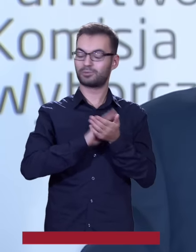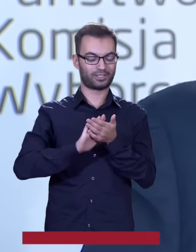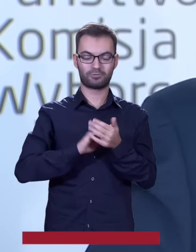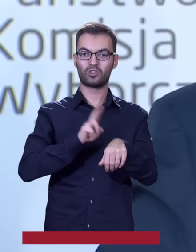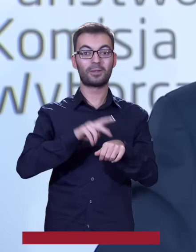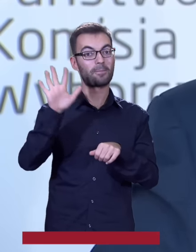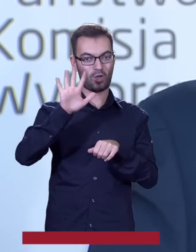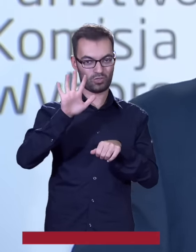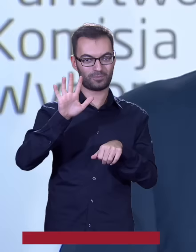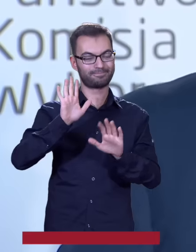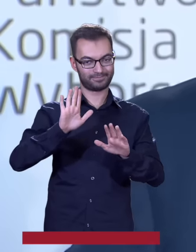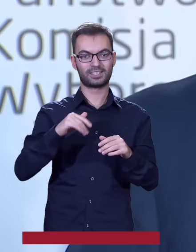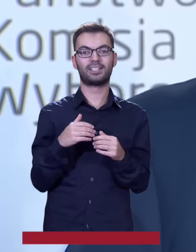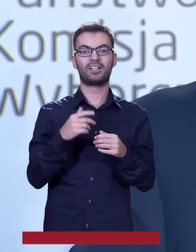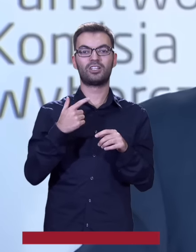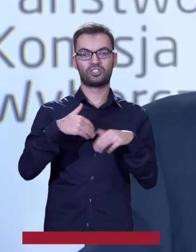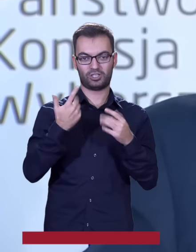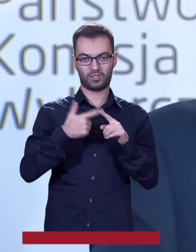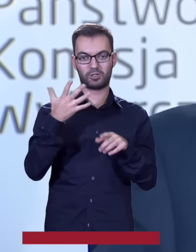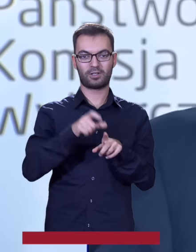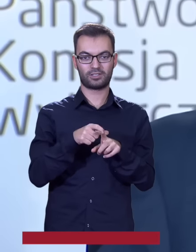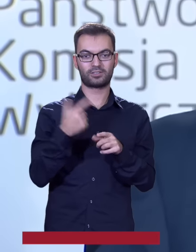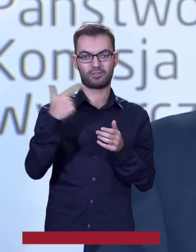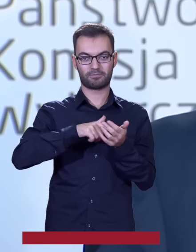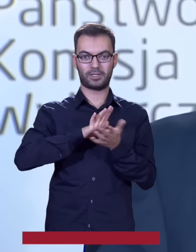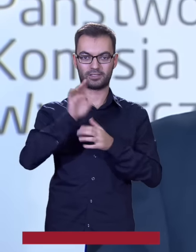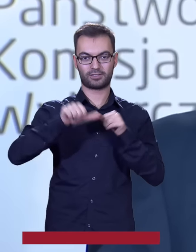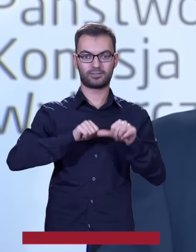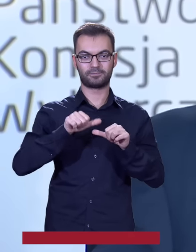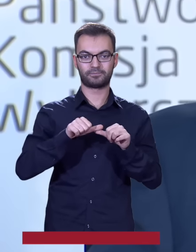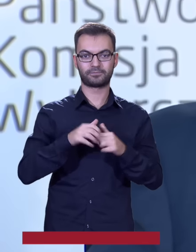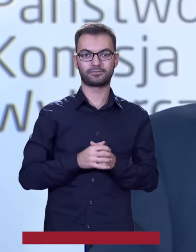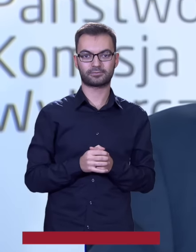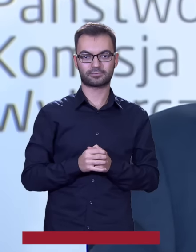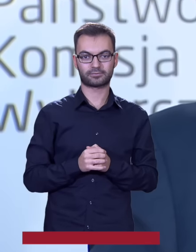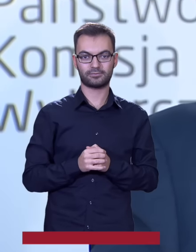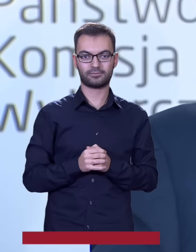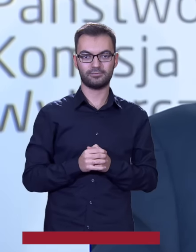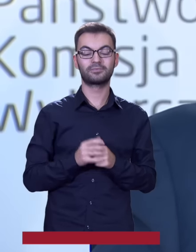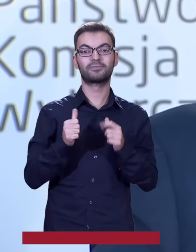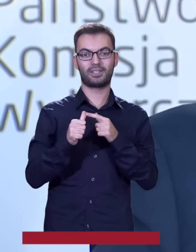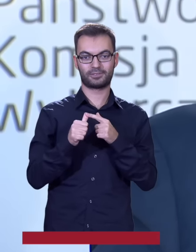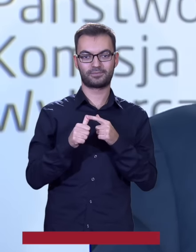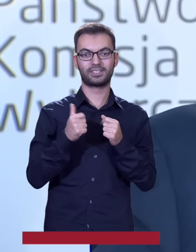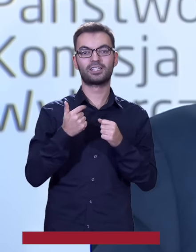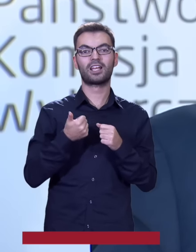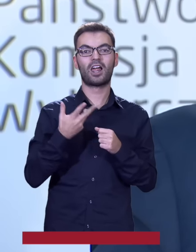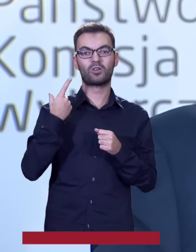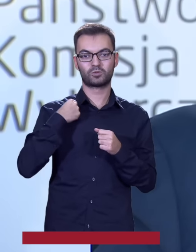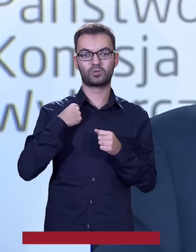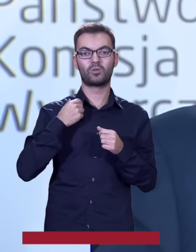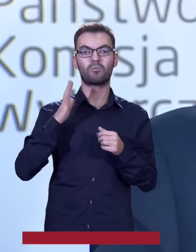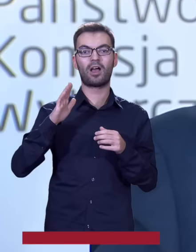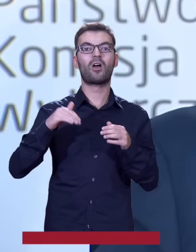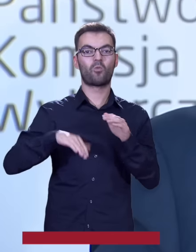17 w dniu 25 października 2015 roku po pierwsze, liczba osób uprawnionych do udziału